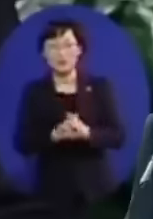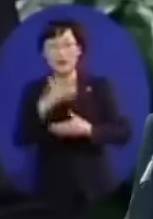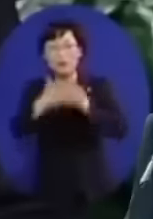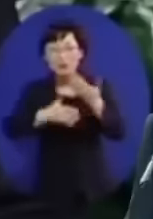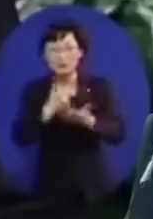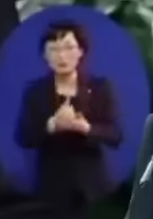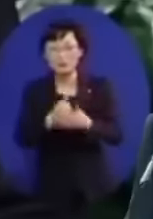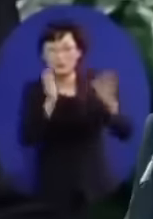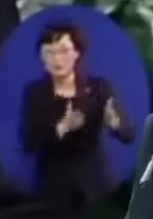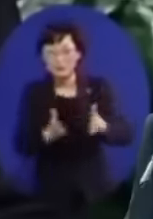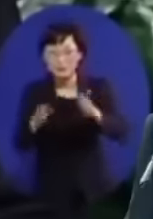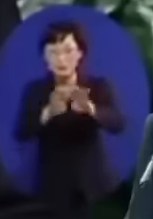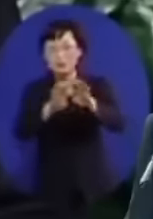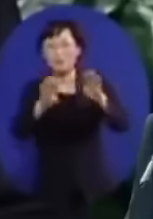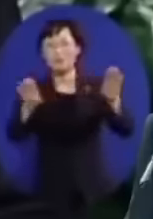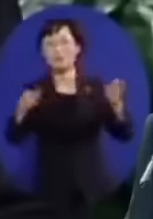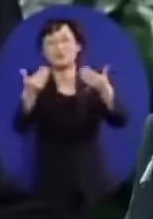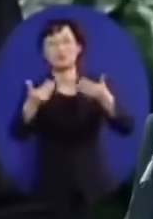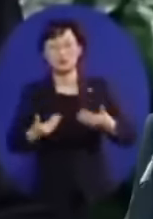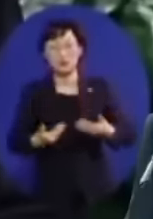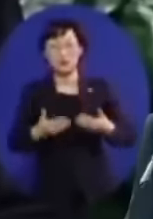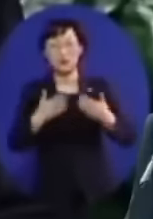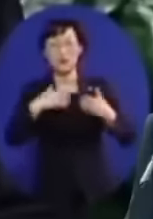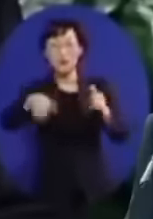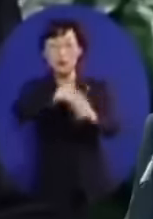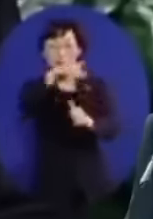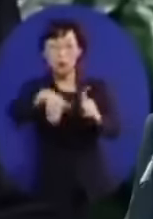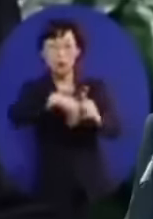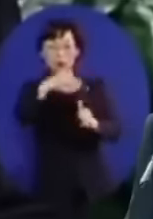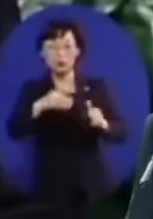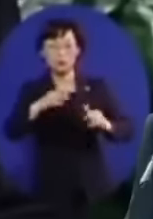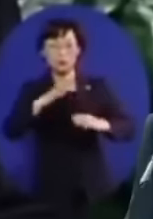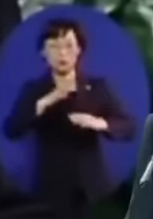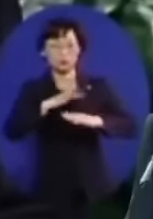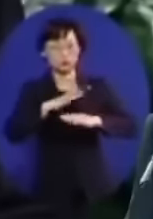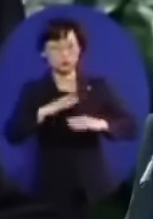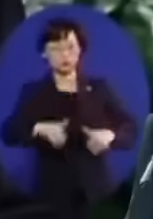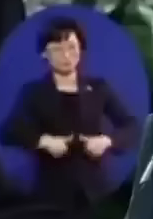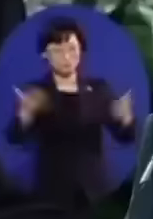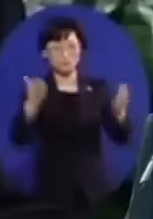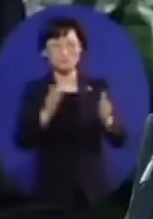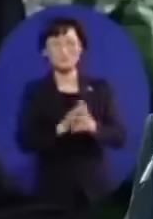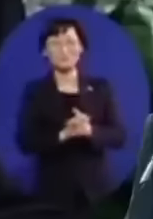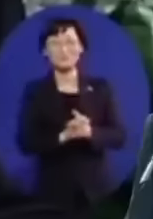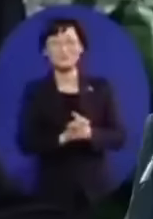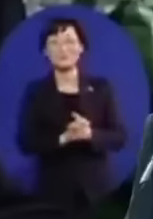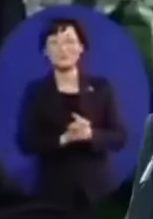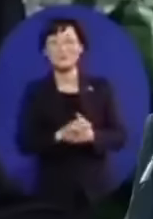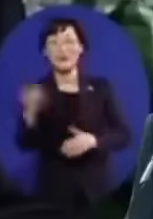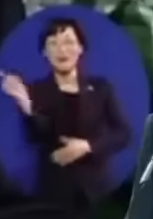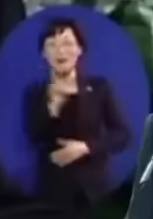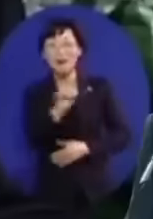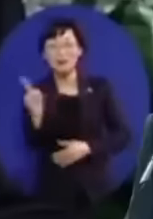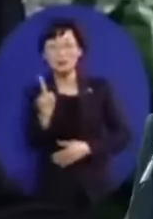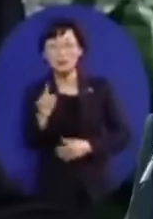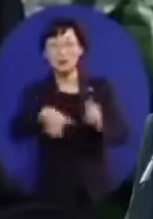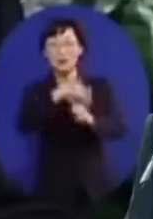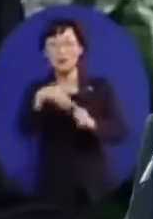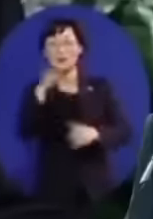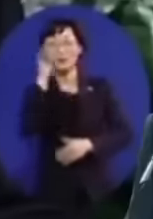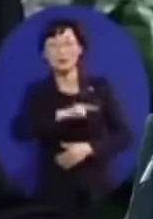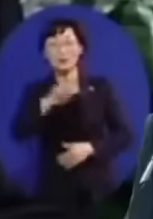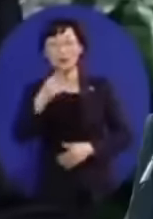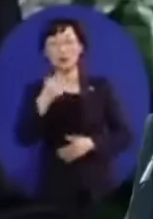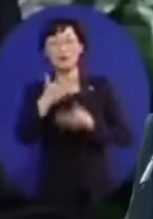하나님이 길을 여십니다. 내 환경을 두려워할 필요 없습니다. 아무리 환경이 나빠도